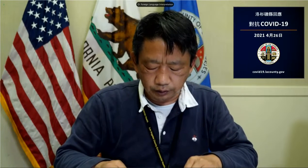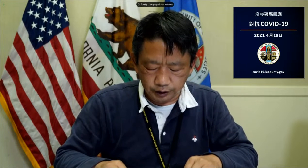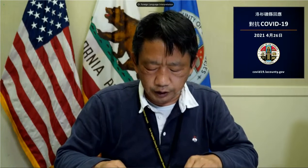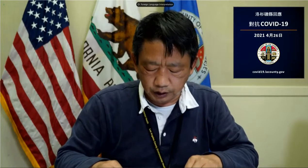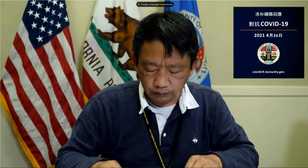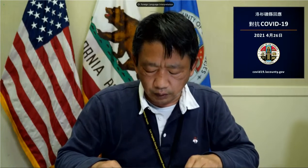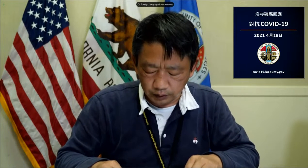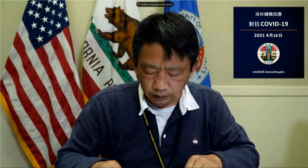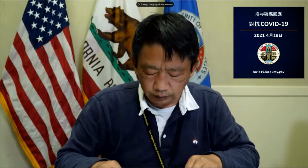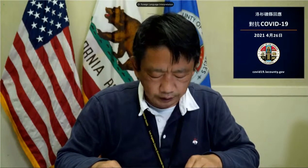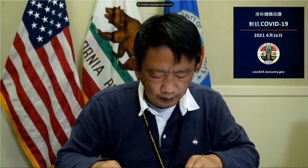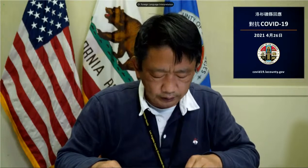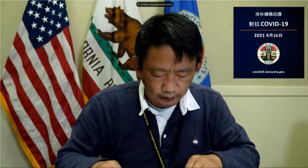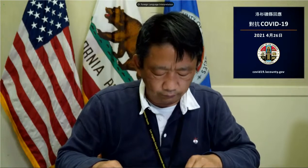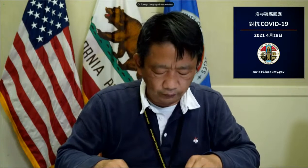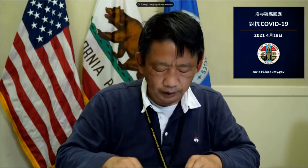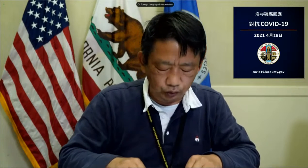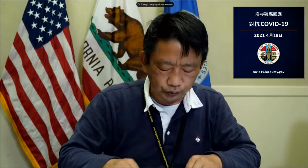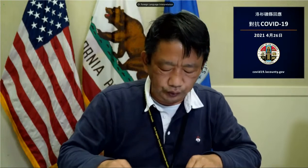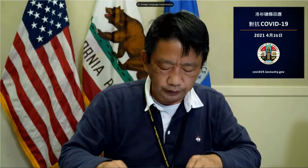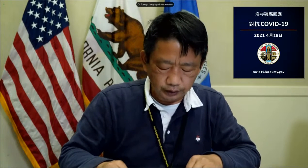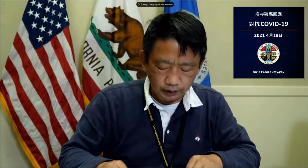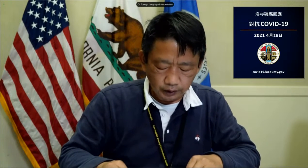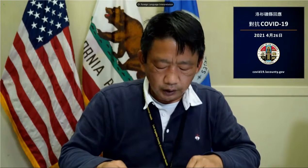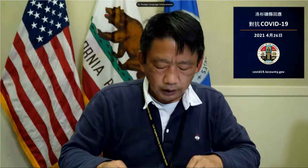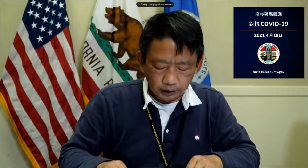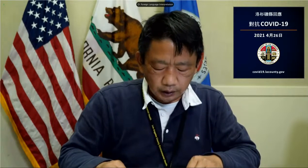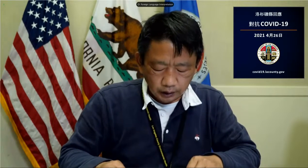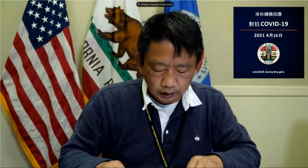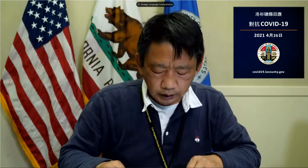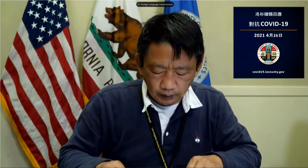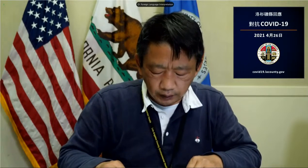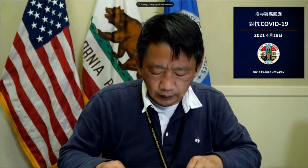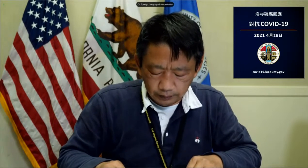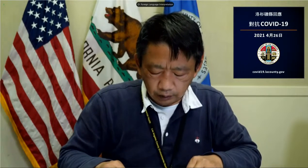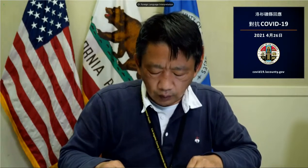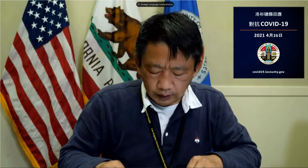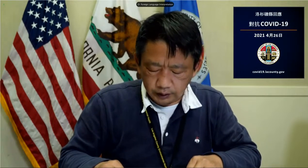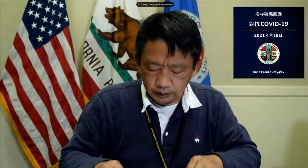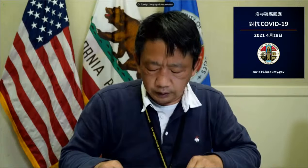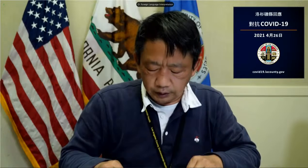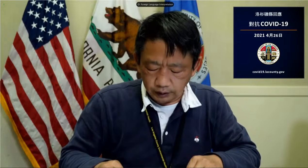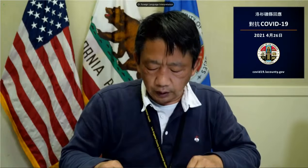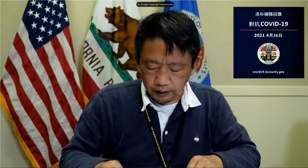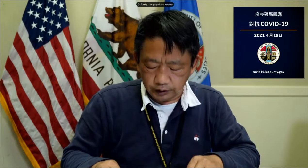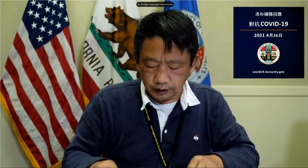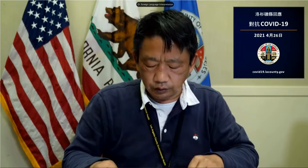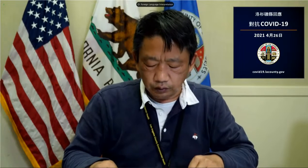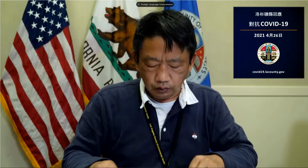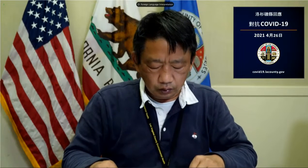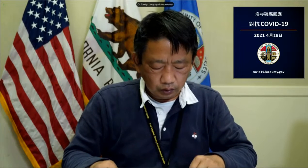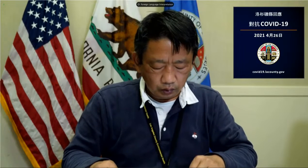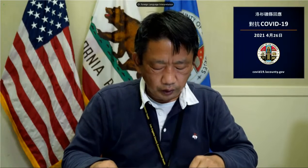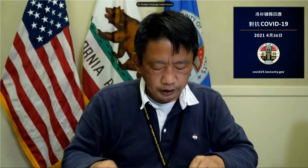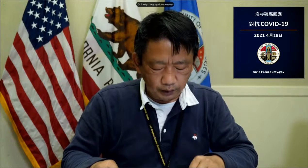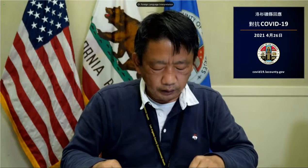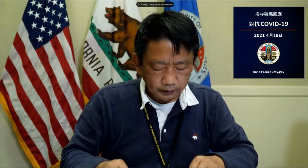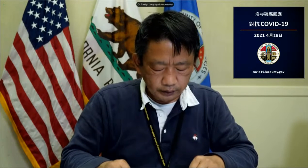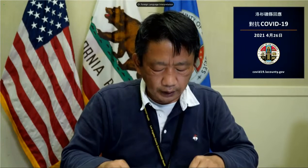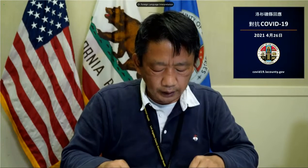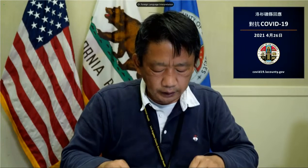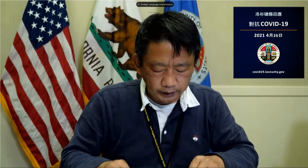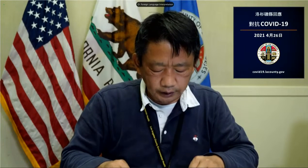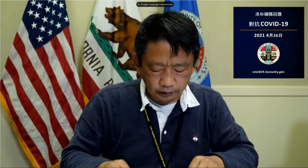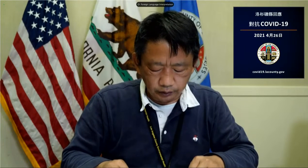院人数及死亡人数下降方面的数据，希望你们完成第2剂接种。我希